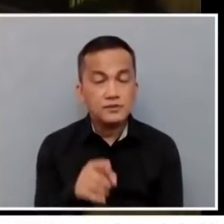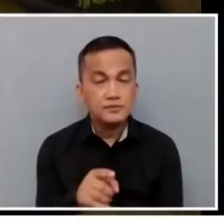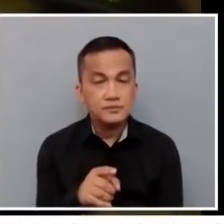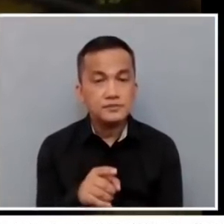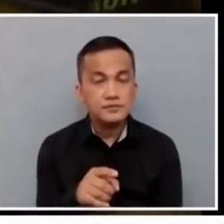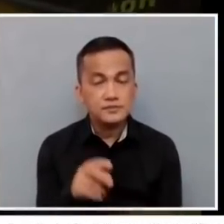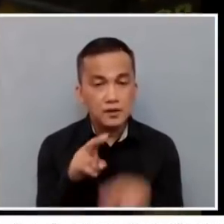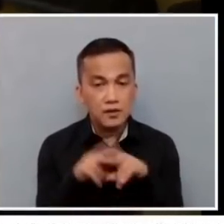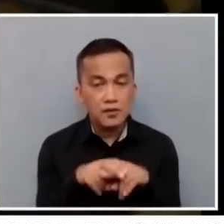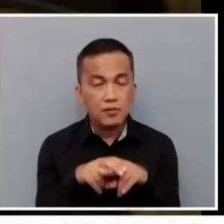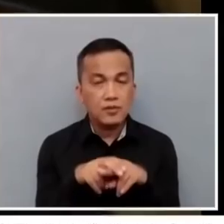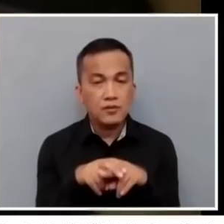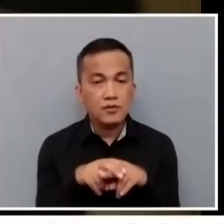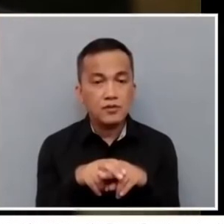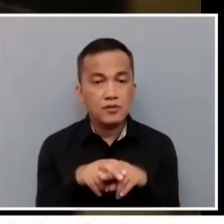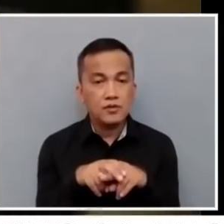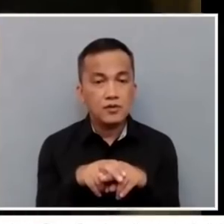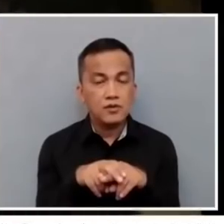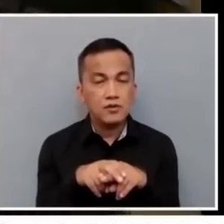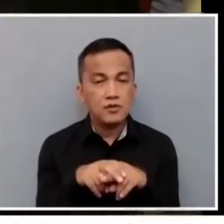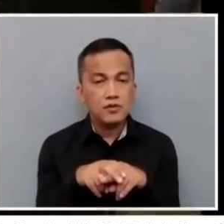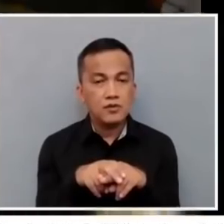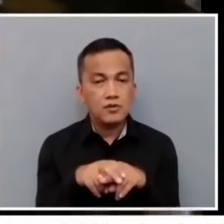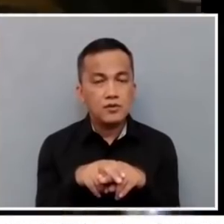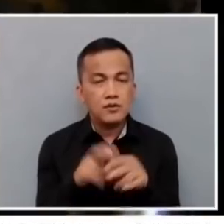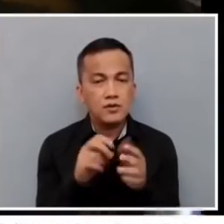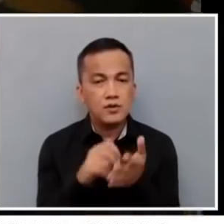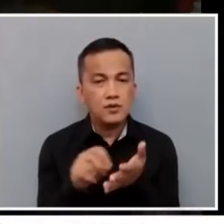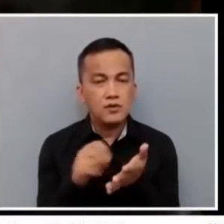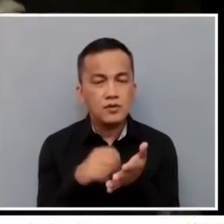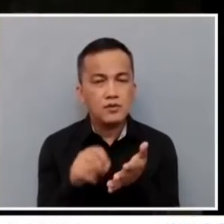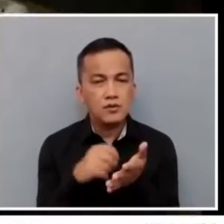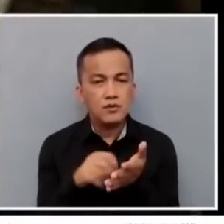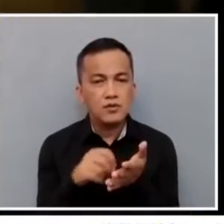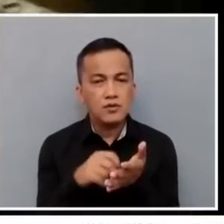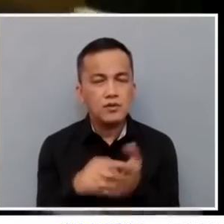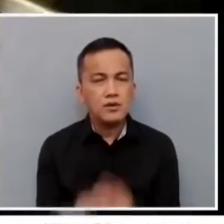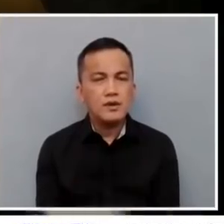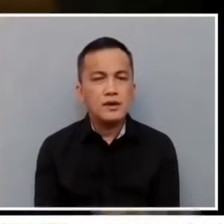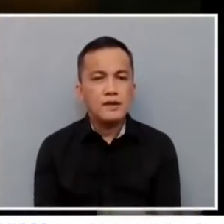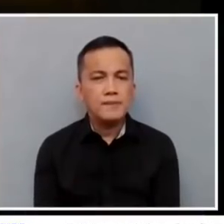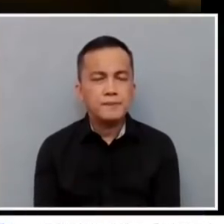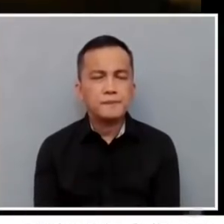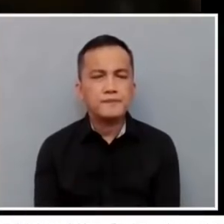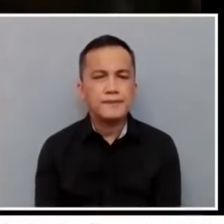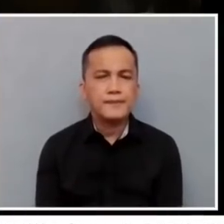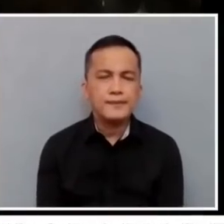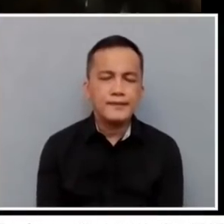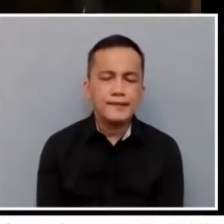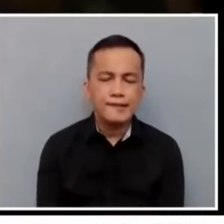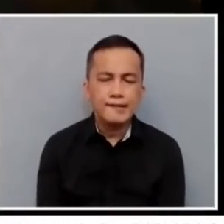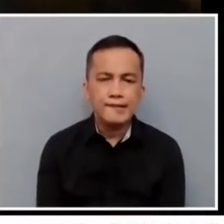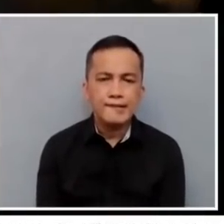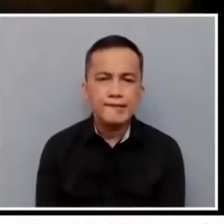sa isang... Desk yan eh, oh. No, nagda-drawing ata. Nakasulat.